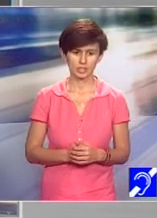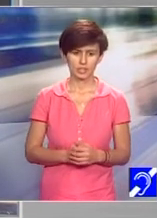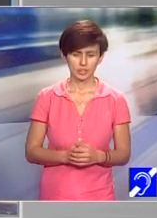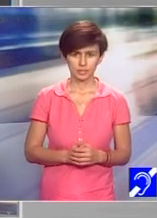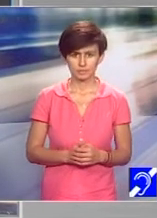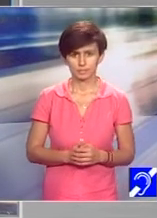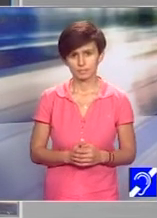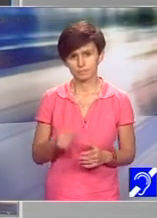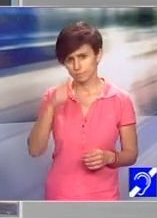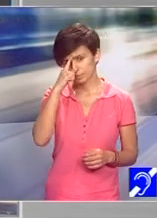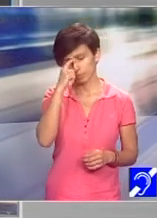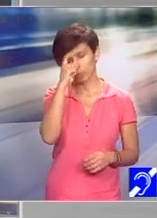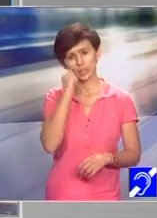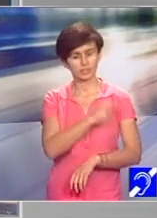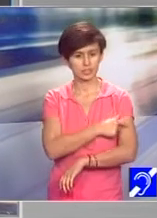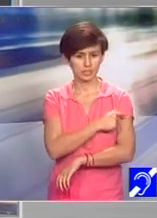intubează,